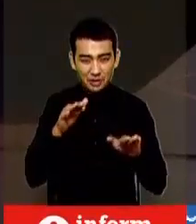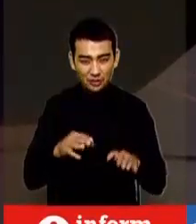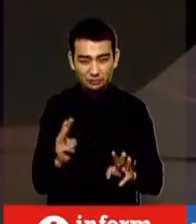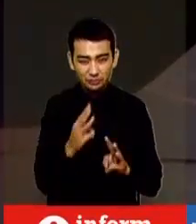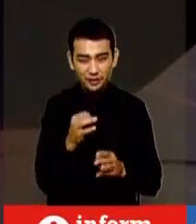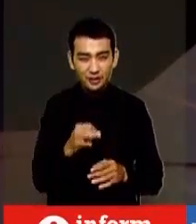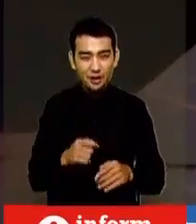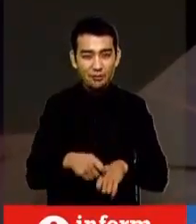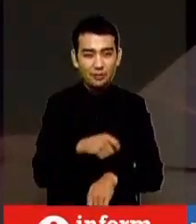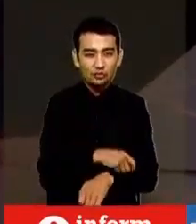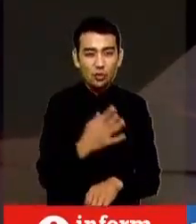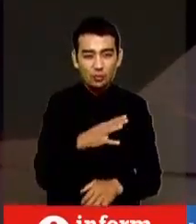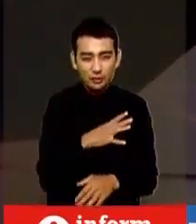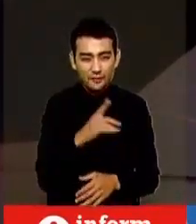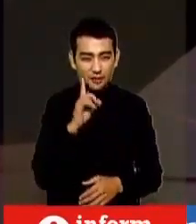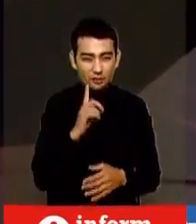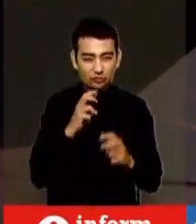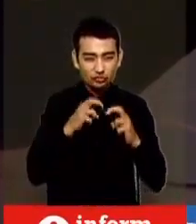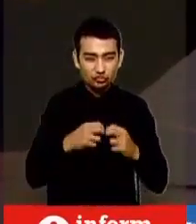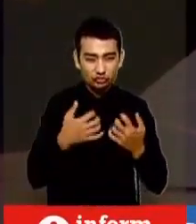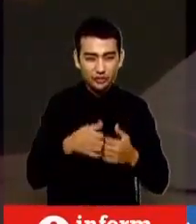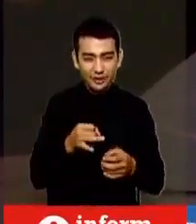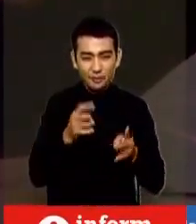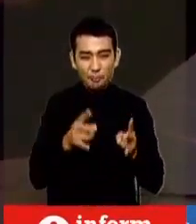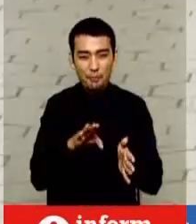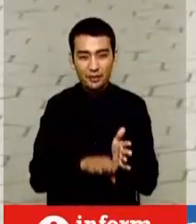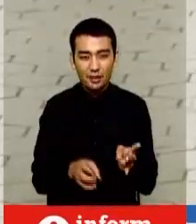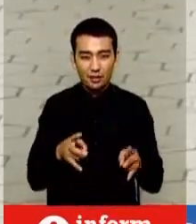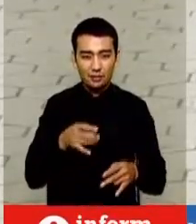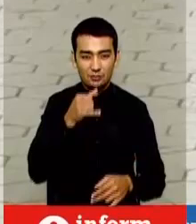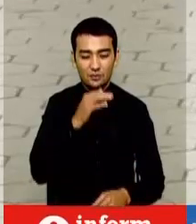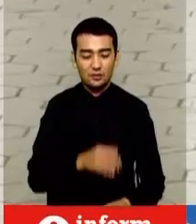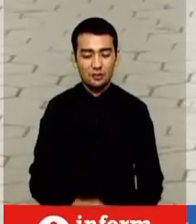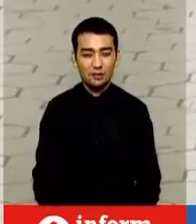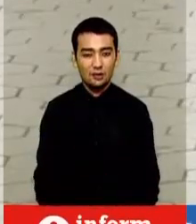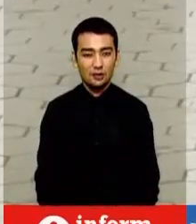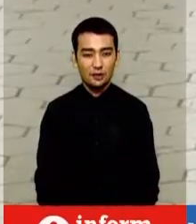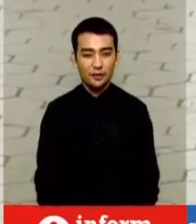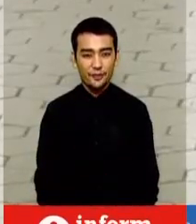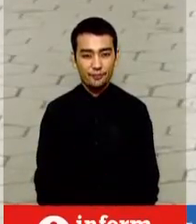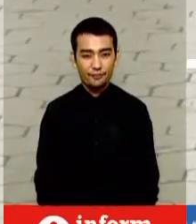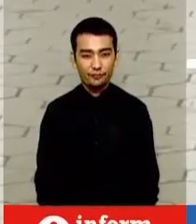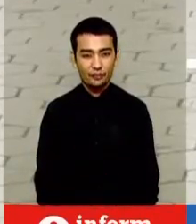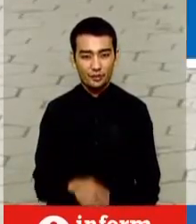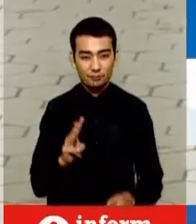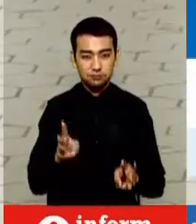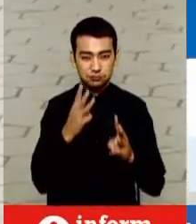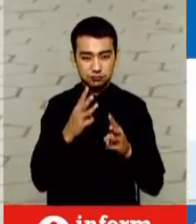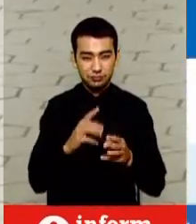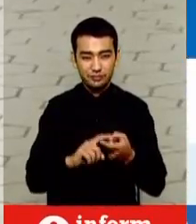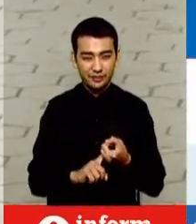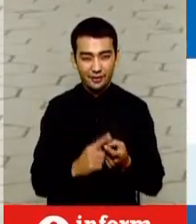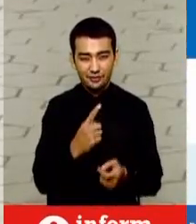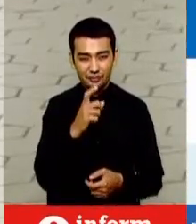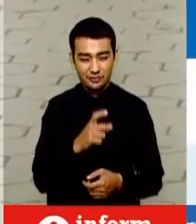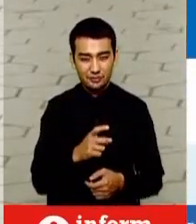пока устанавливается. Без пострадавших не обошлось. В результате пожара